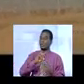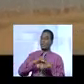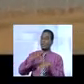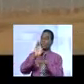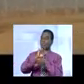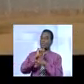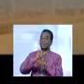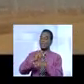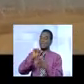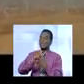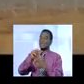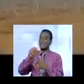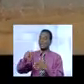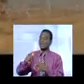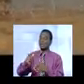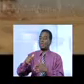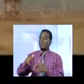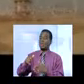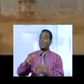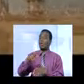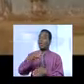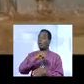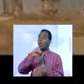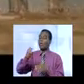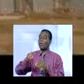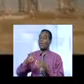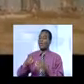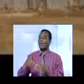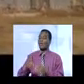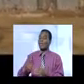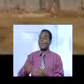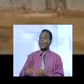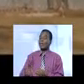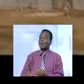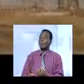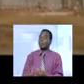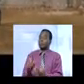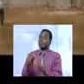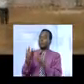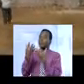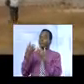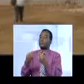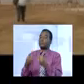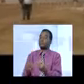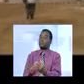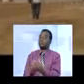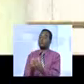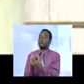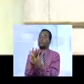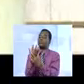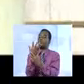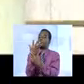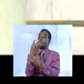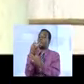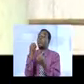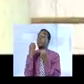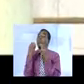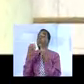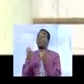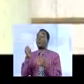mois la station qui va permettre d'approvisionner en entier la ville d'Abidjan en